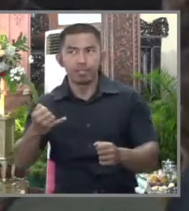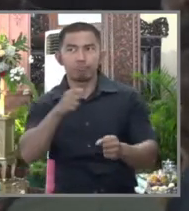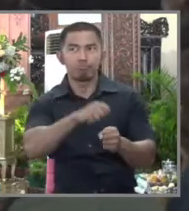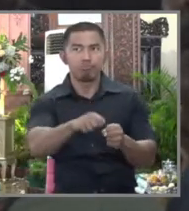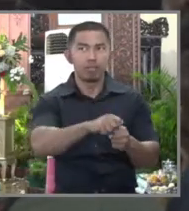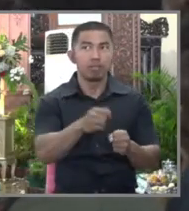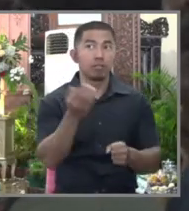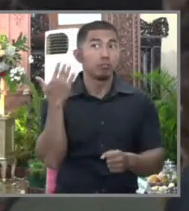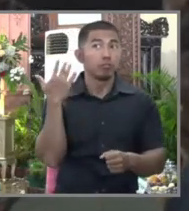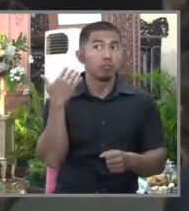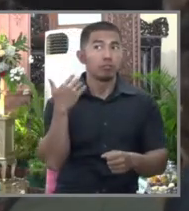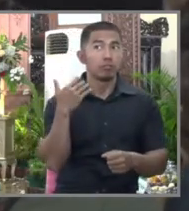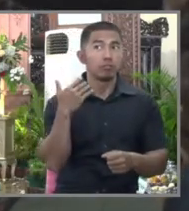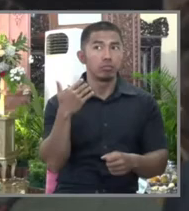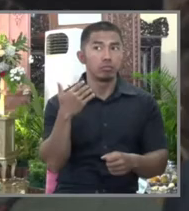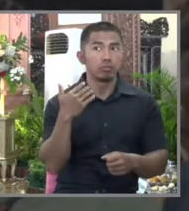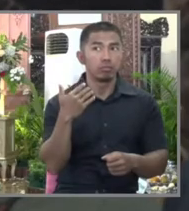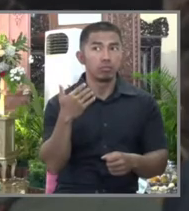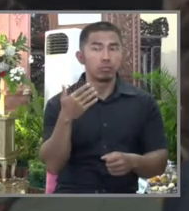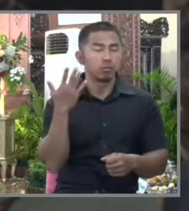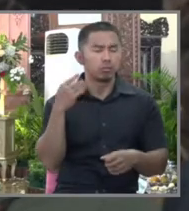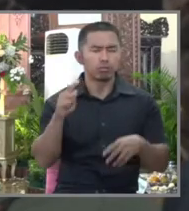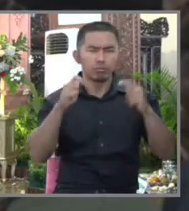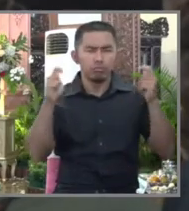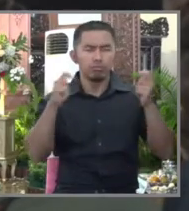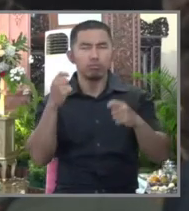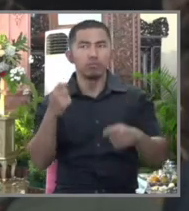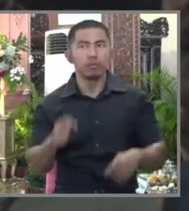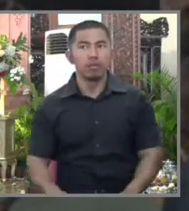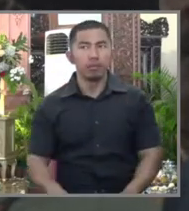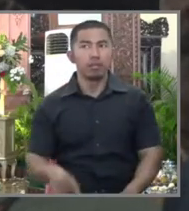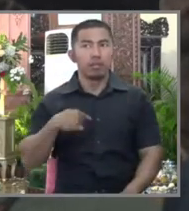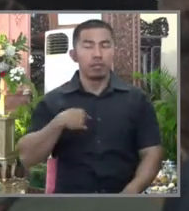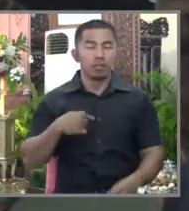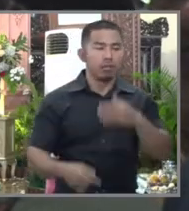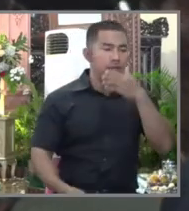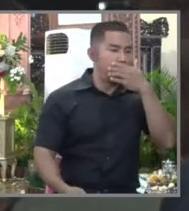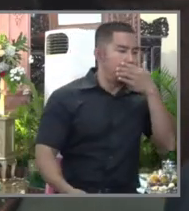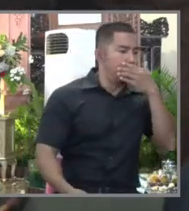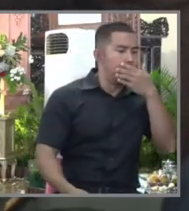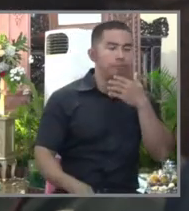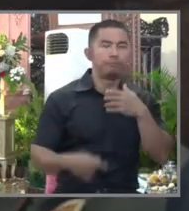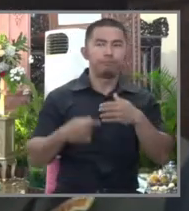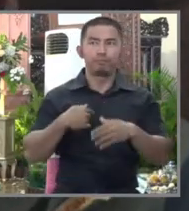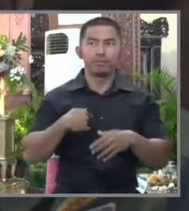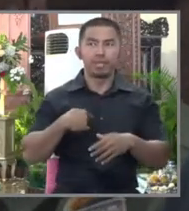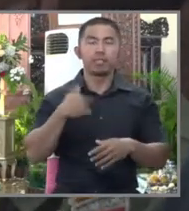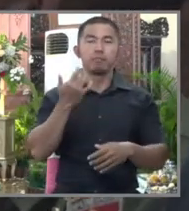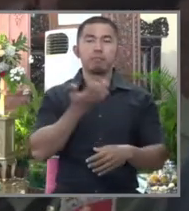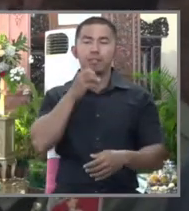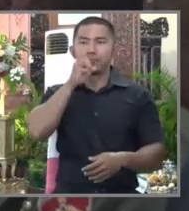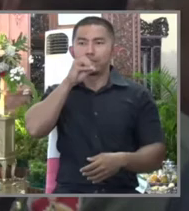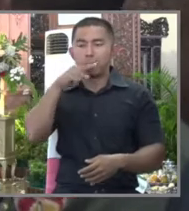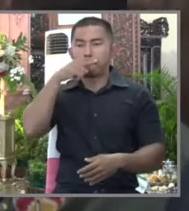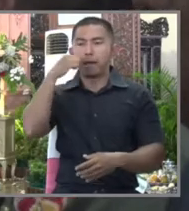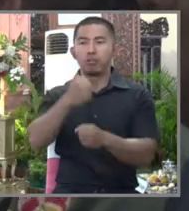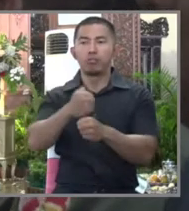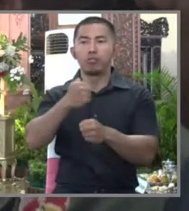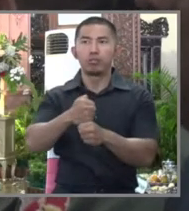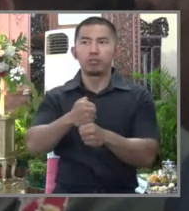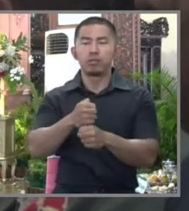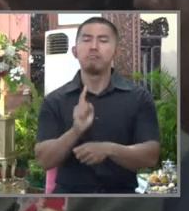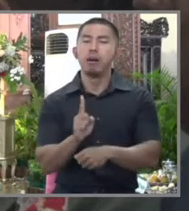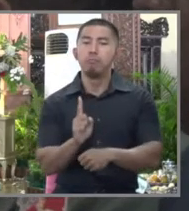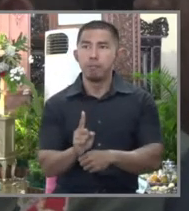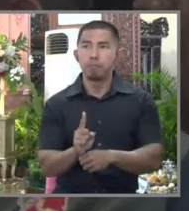Jepara sempat sembunyi sampai berabad-abad ya. Nah, di sini saya ingin menyampaikan ke Bapak Gubernur,